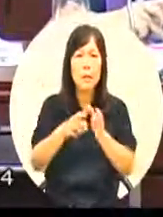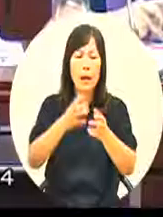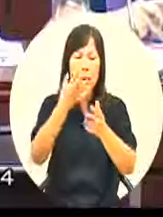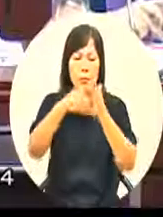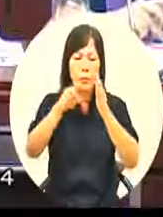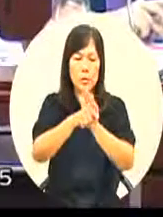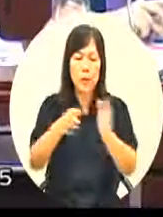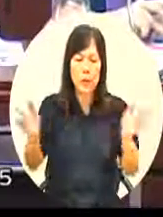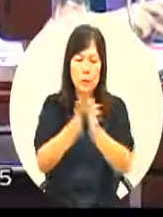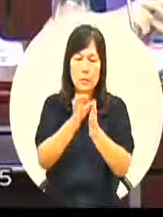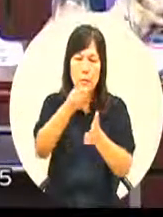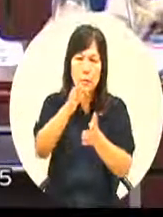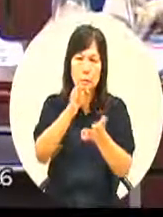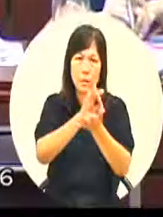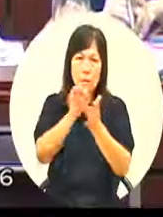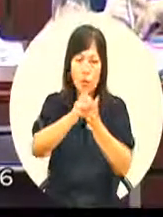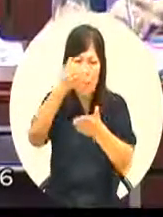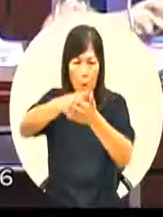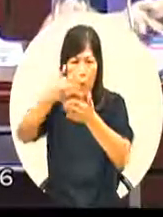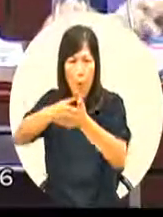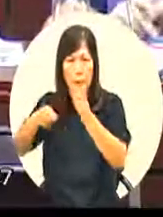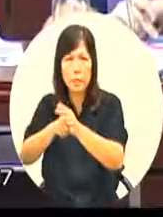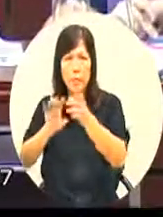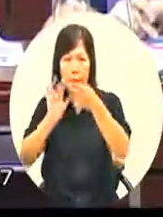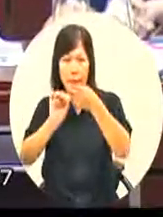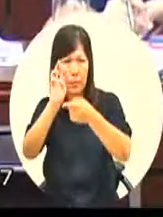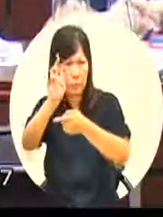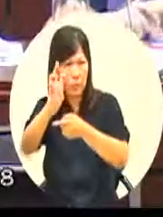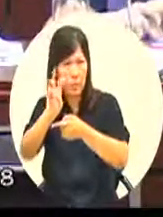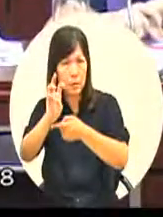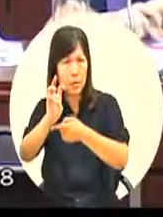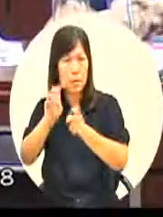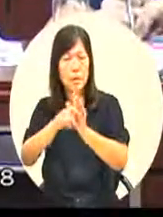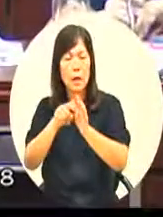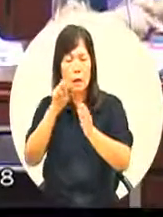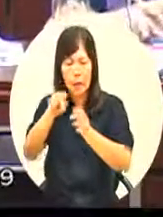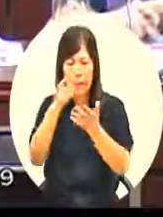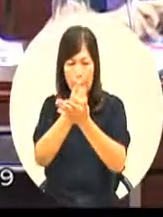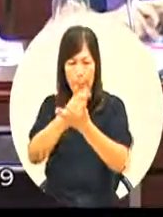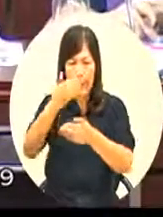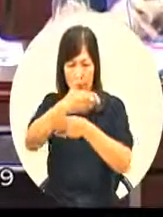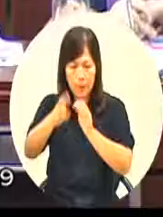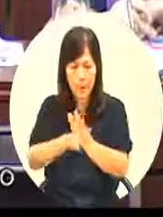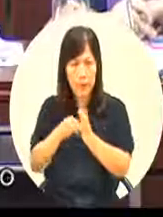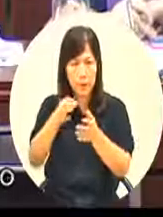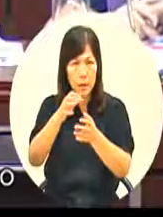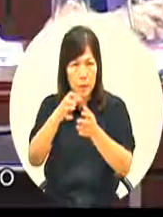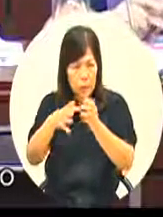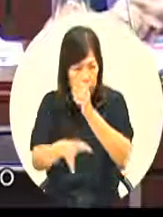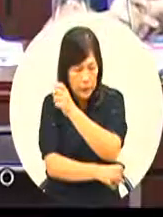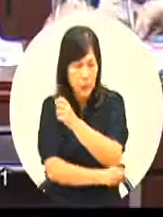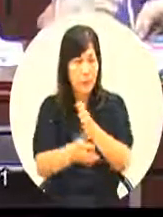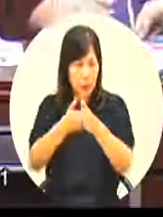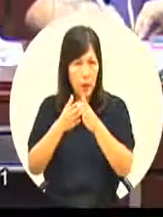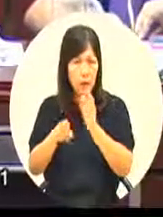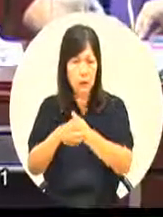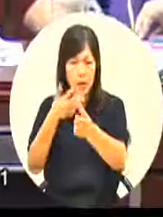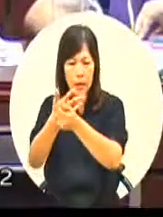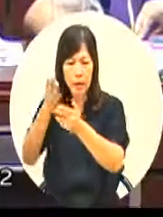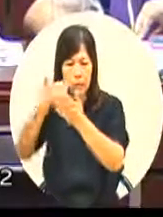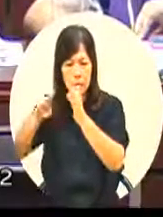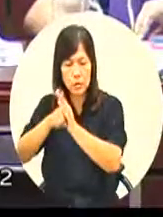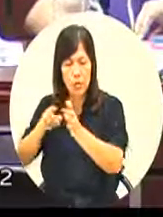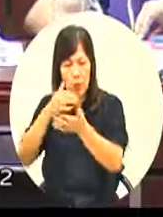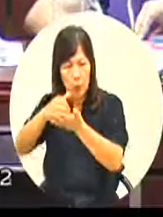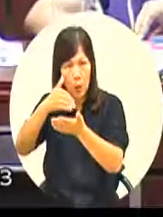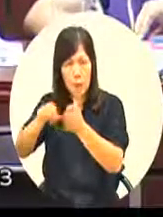同费用三减累计达到30%了，所以你看到每一班的基本需求，现在可以给学校编列的是